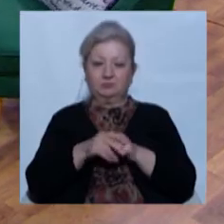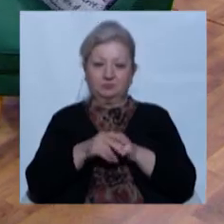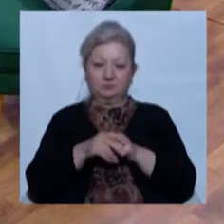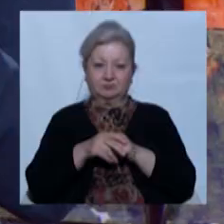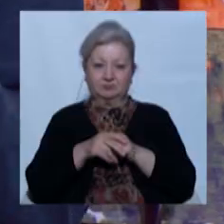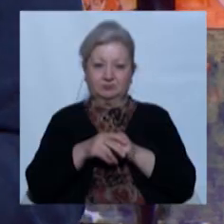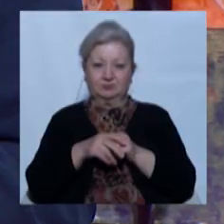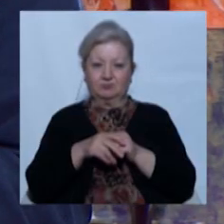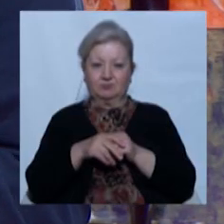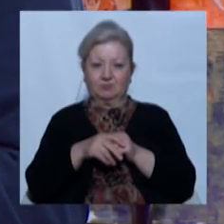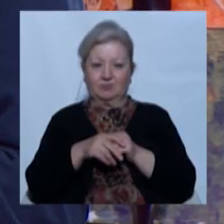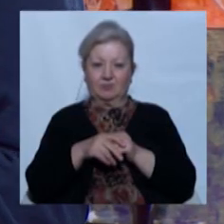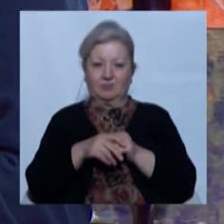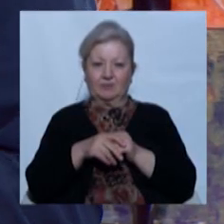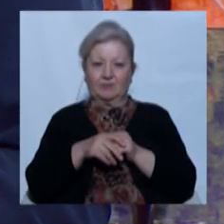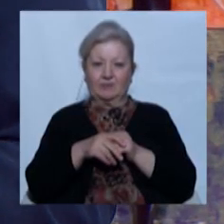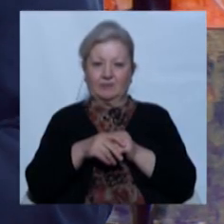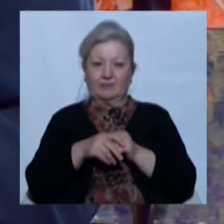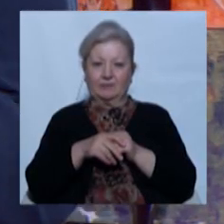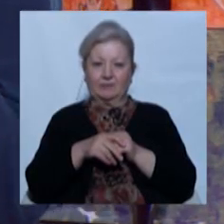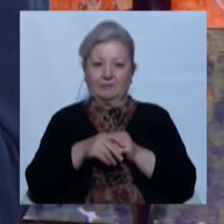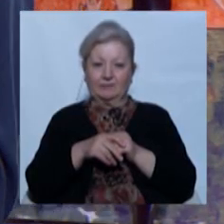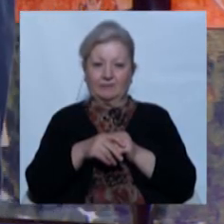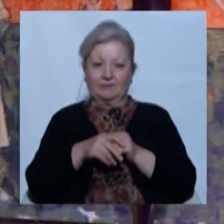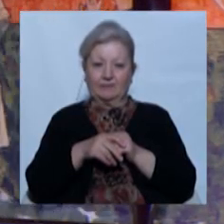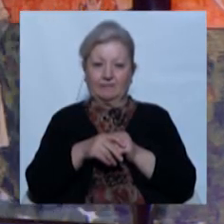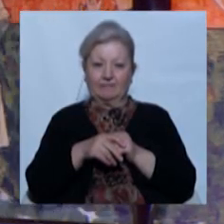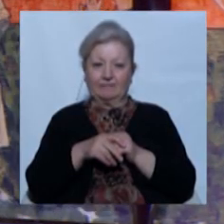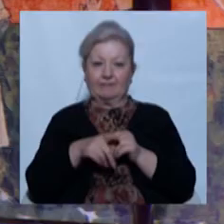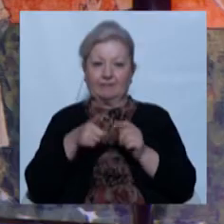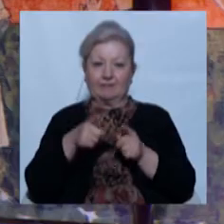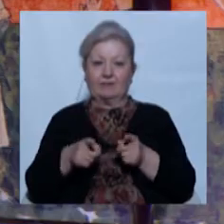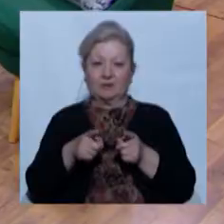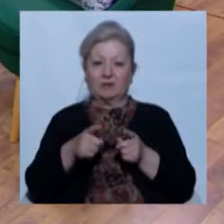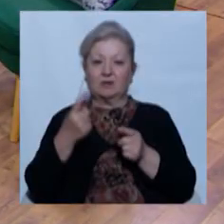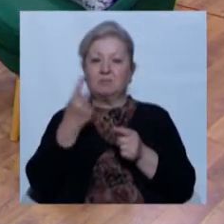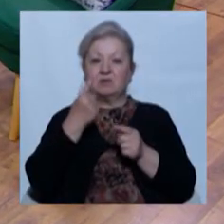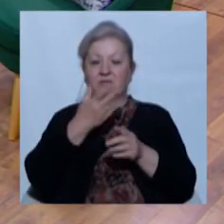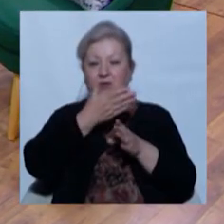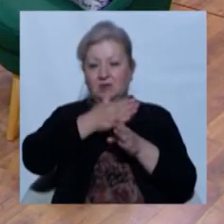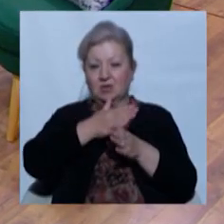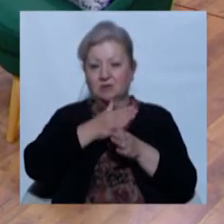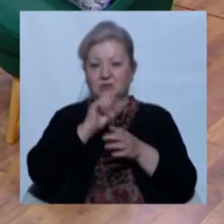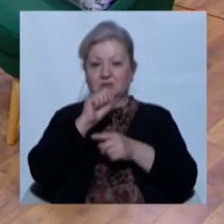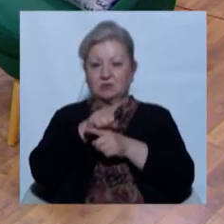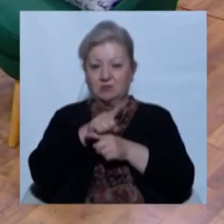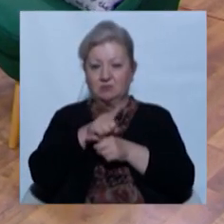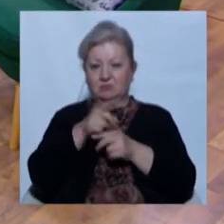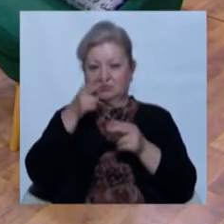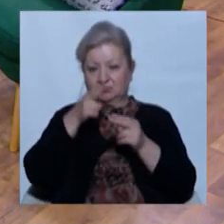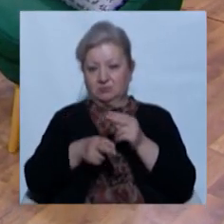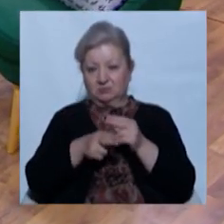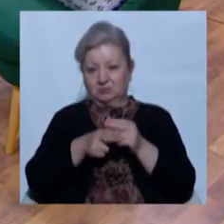თქვენით, რომ სხვებმაც ნახონ. ხო, ამით, ვთქვათ, პირველი ნაწილის დავალება ჩვენ დავასრულოთ,